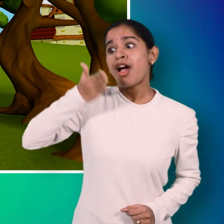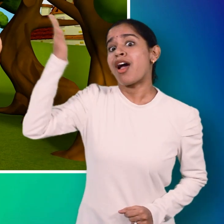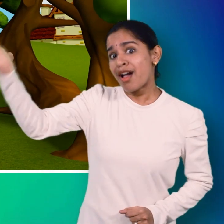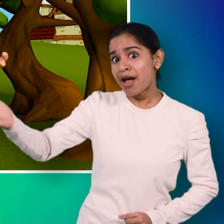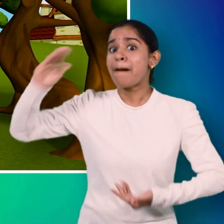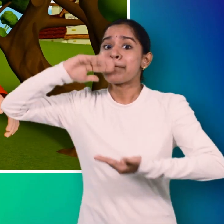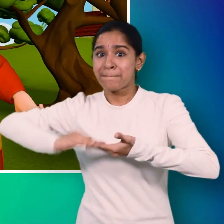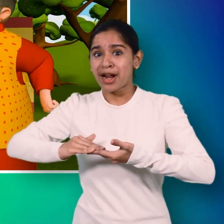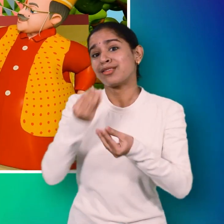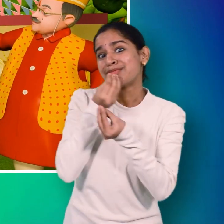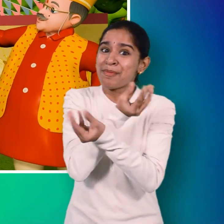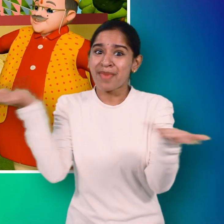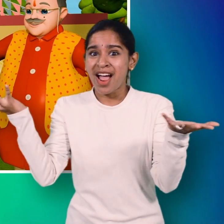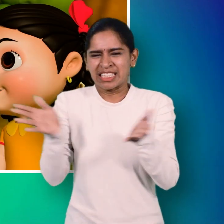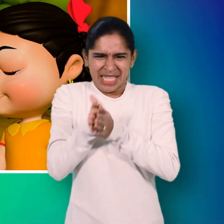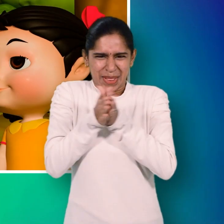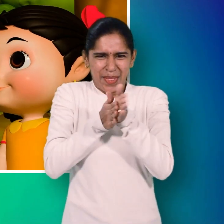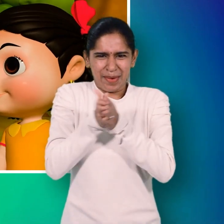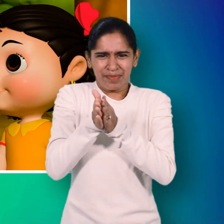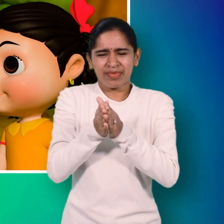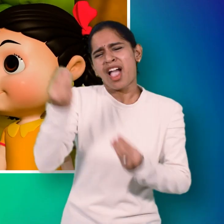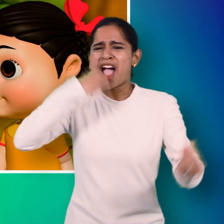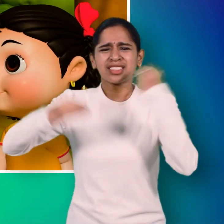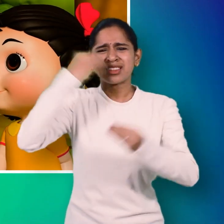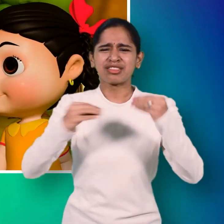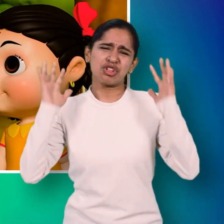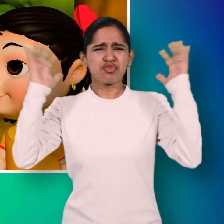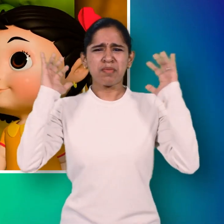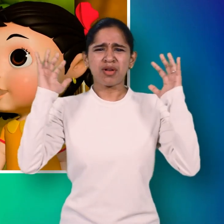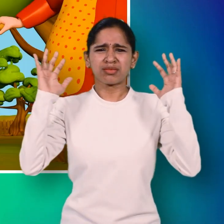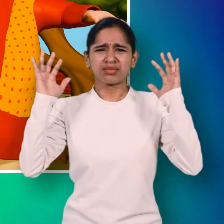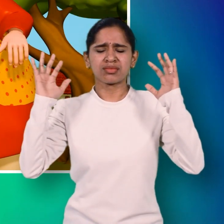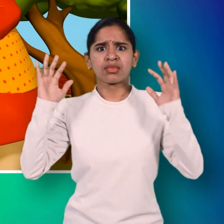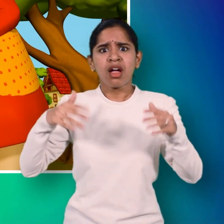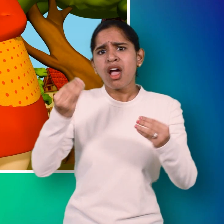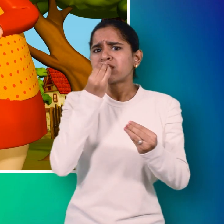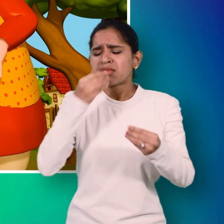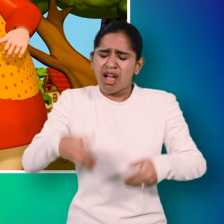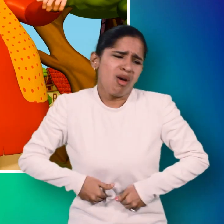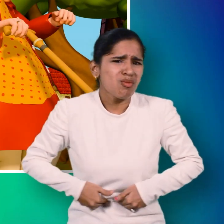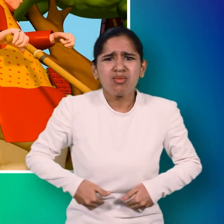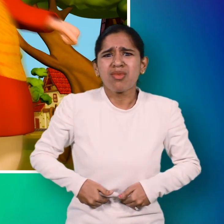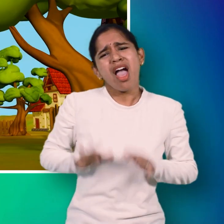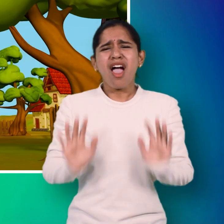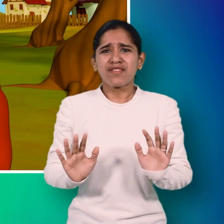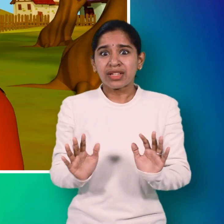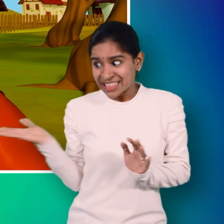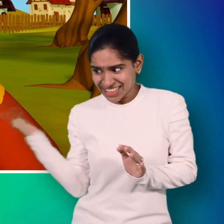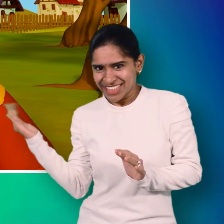जा रहा हूँ शादी में, खूब खाऊंगा पार्टी में। भूख लगी है जोरों